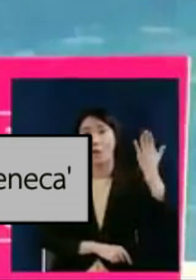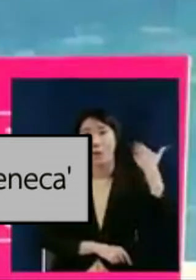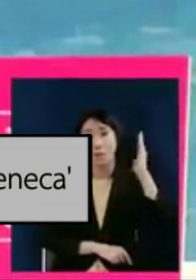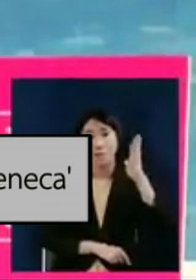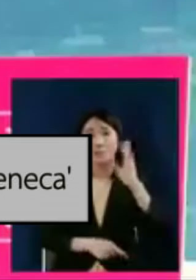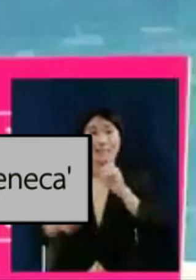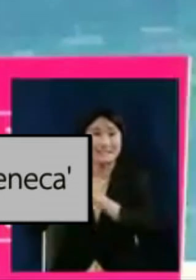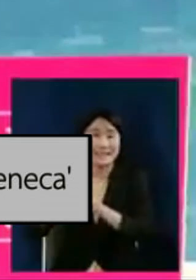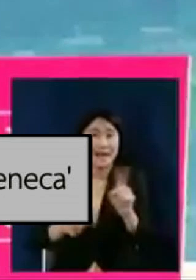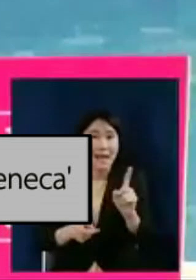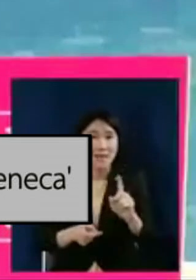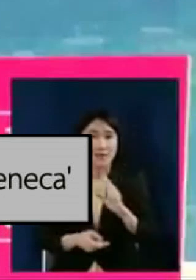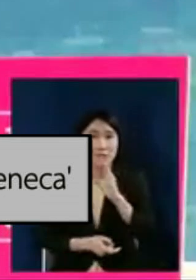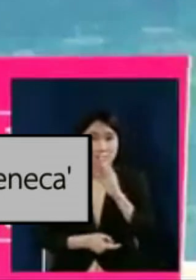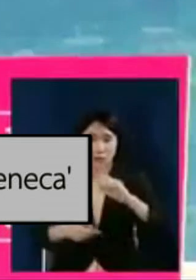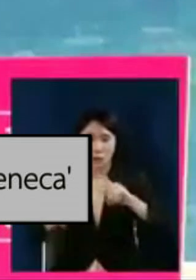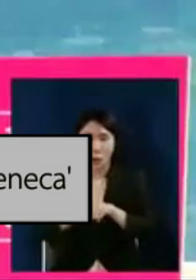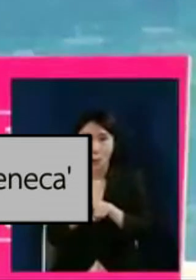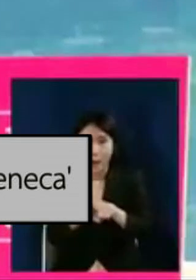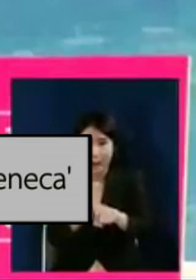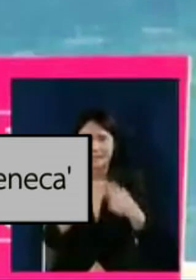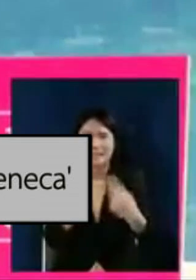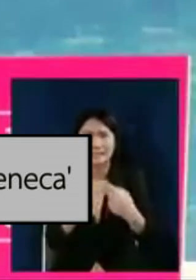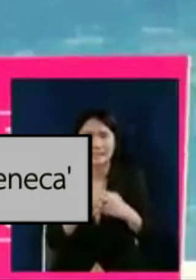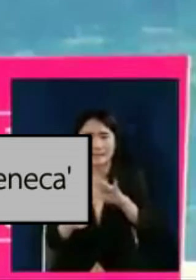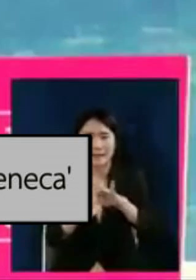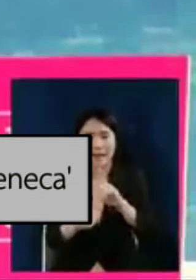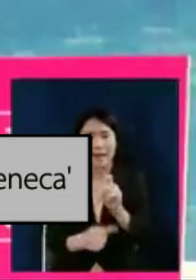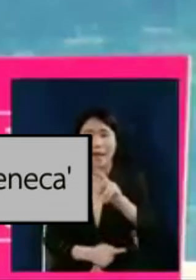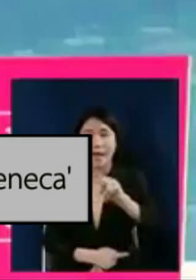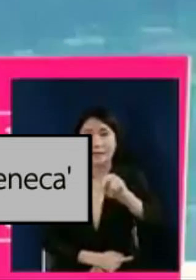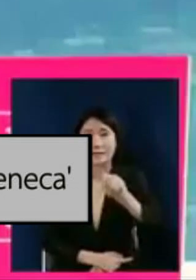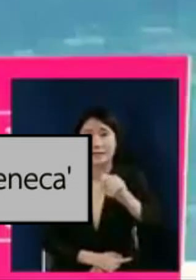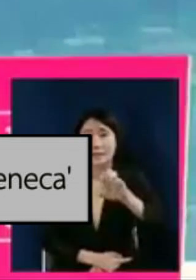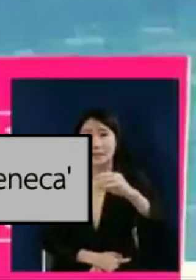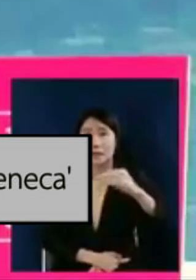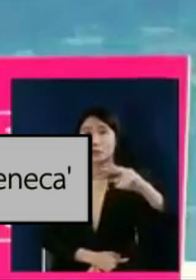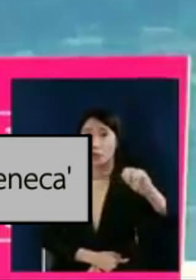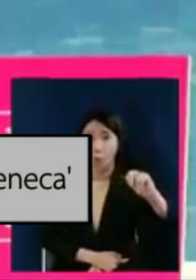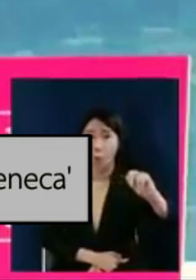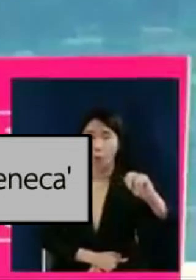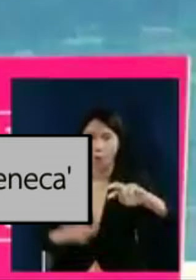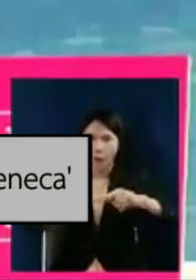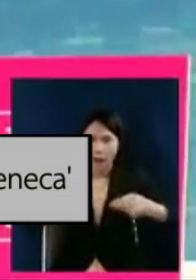ก้าตรงที่ว่าไวรัส vectorตัวนี้ใช้แอปสิโนเมืองกันแต่โตไวละตัวนี้ไม่ได้ถูกทำ